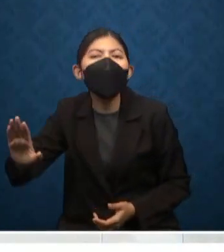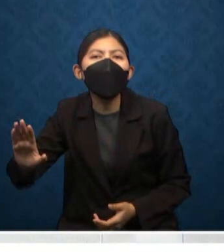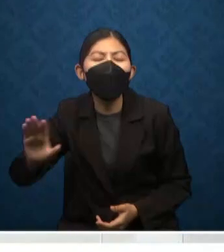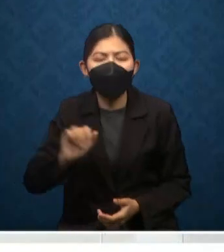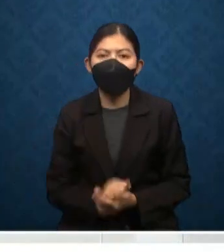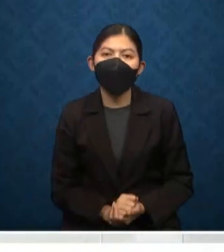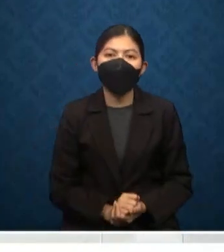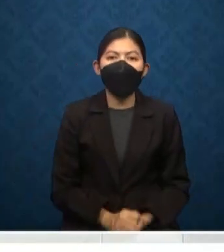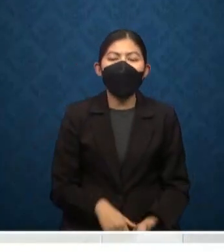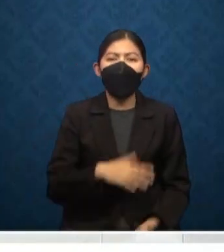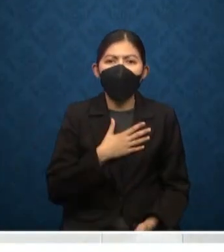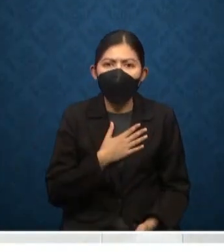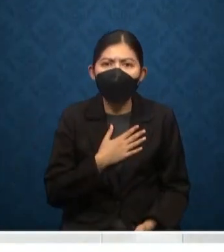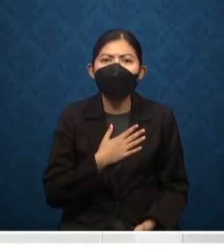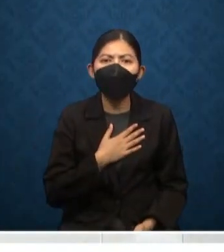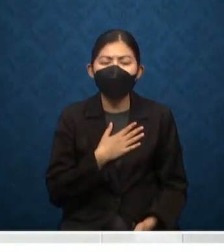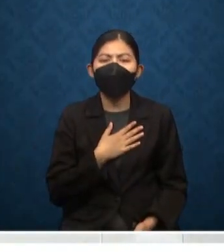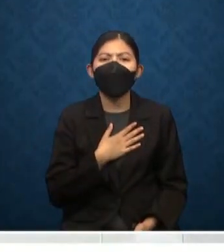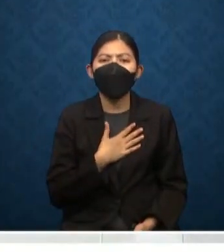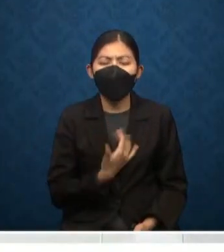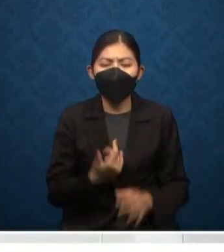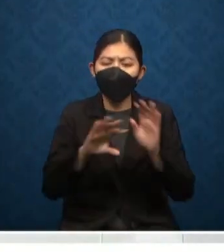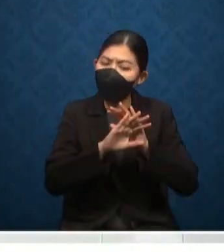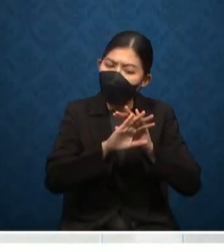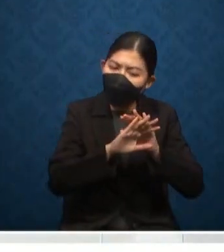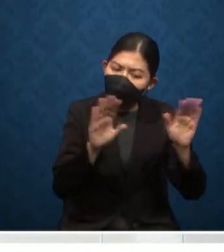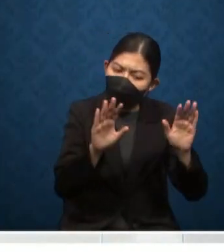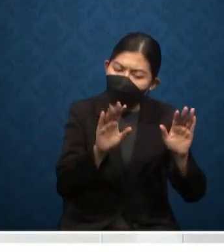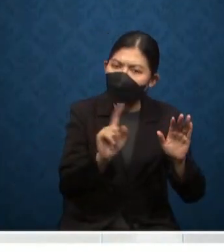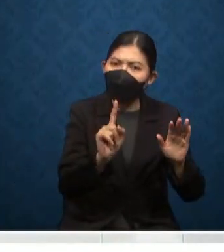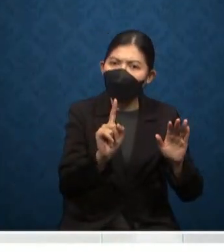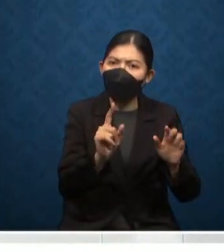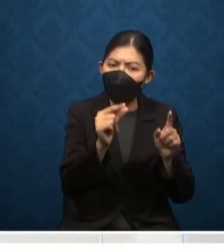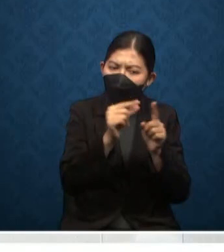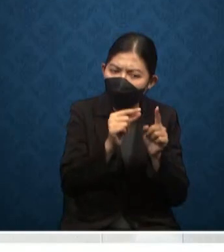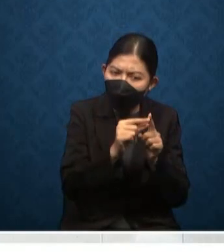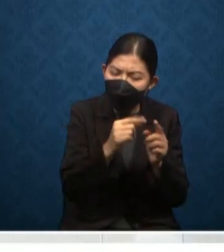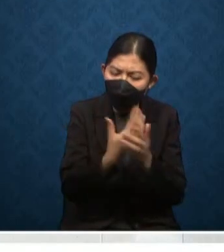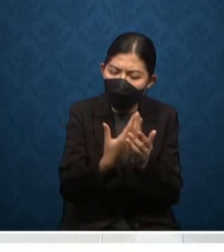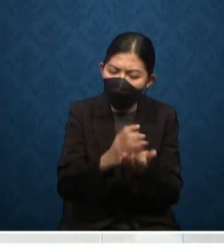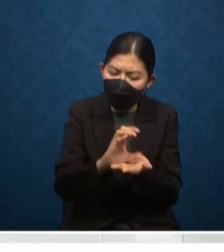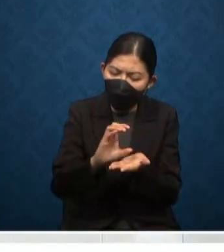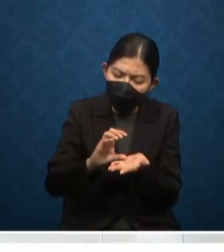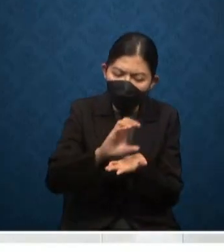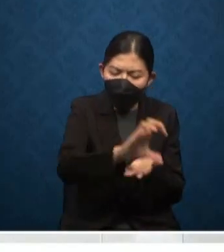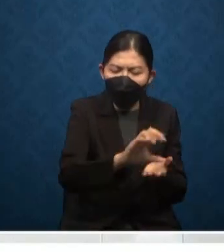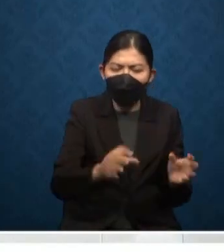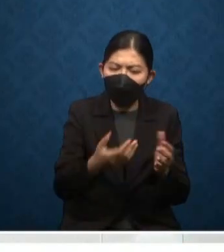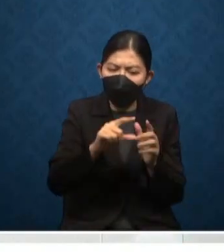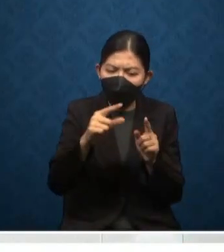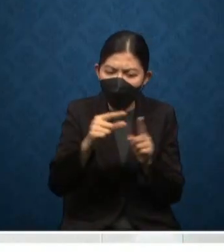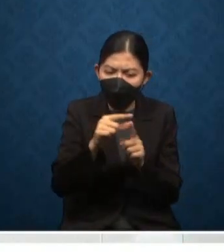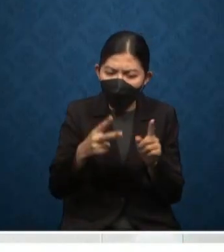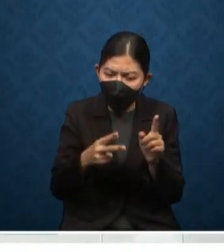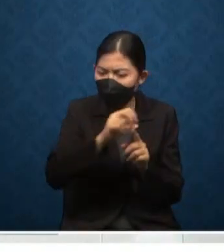าในเรื่องของการยกเลิกการตัดคำว่าเงินอุดหนุนออกนั้นเนี่ยนะครับก็ด้วยเหตุผลที่ท่านได้ชี้แจงมา